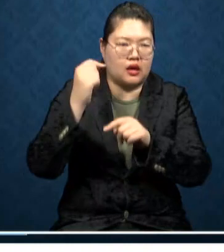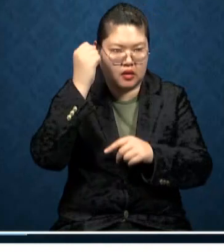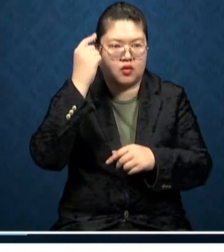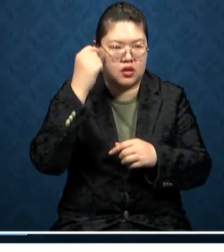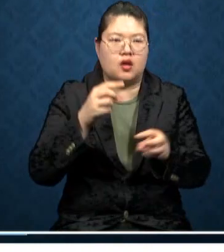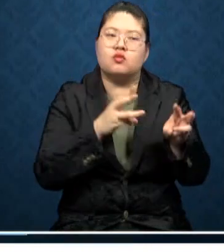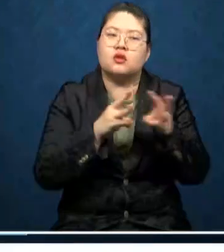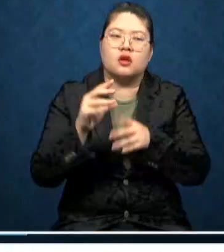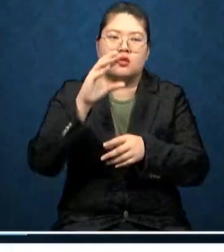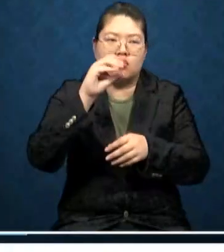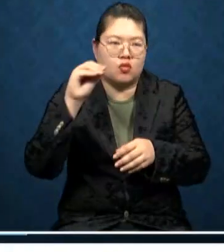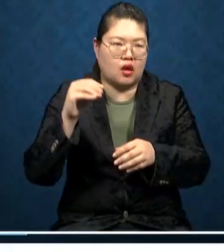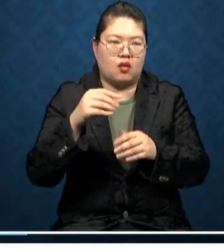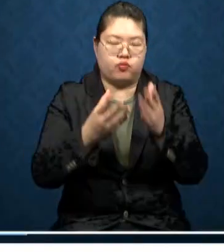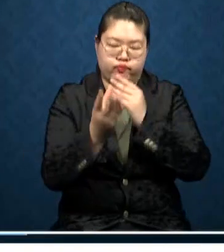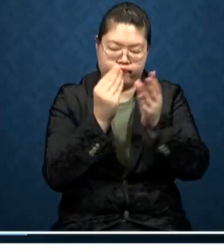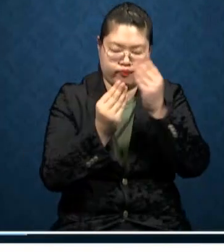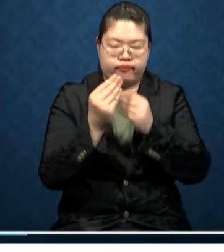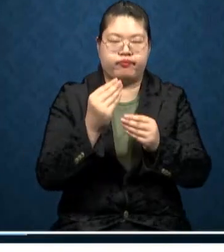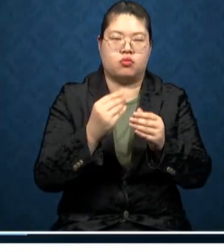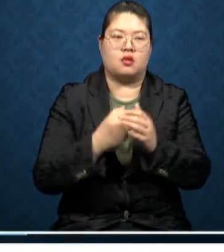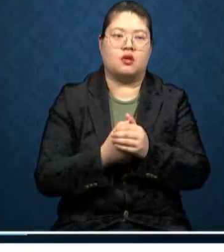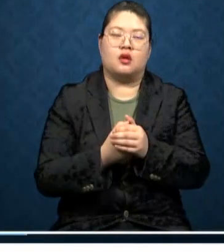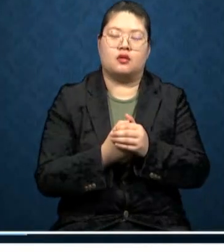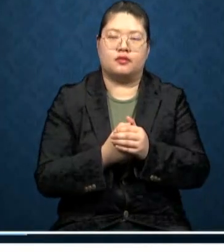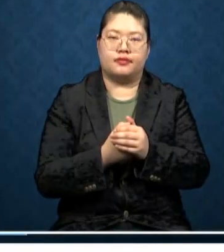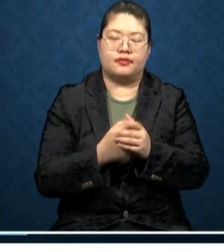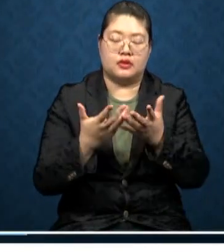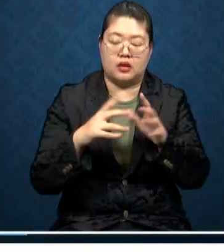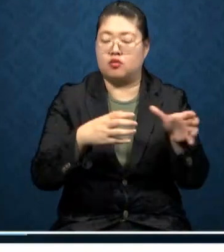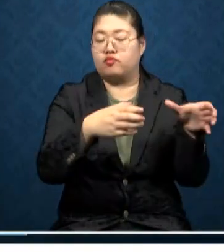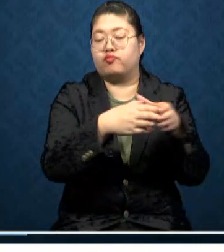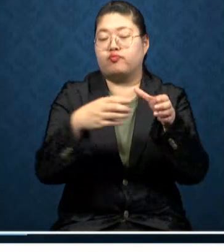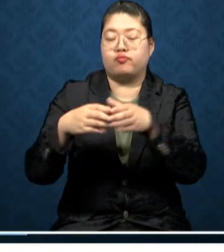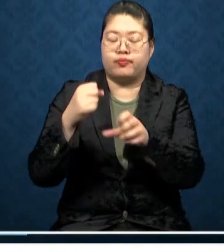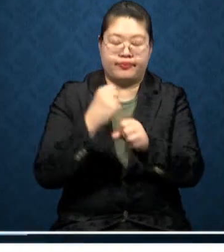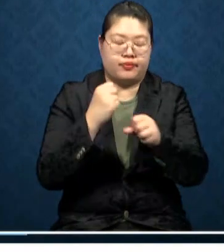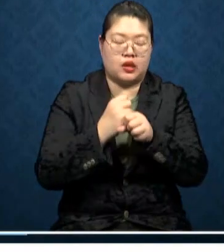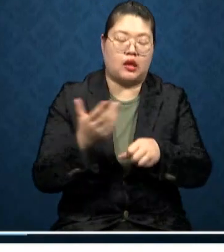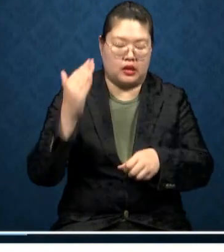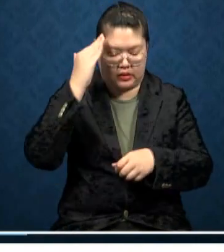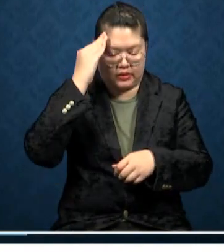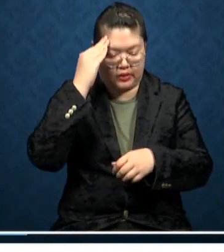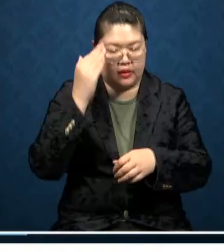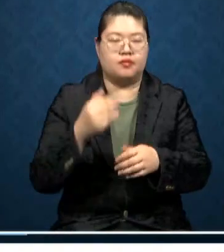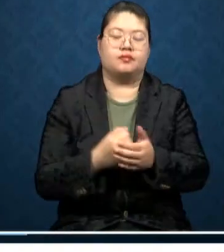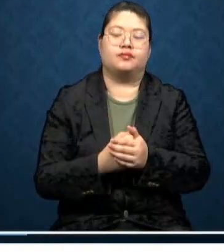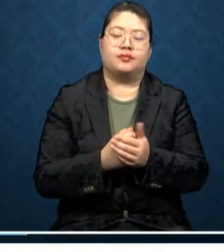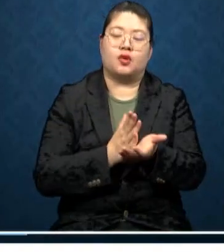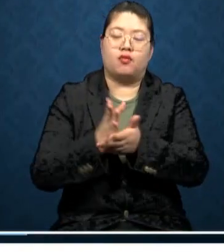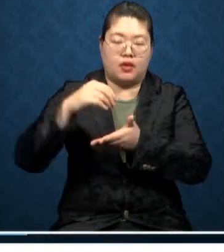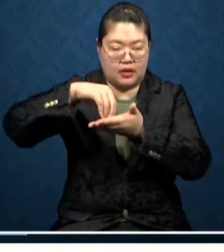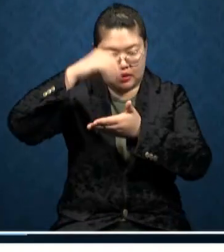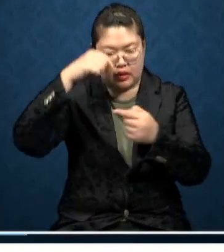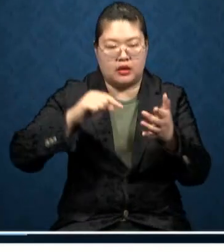STEMเป็นลำดับแรกและมีการประชาสัมพันธ์ให้ทุกหน่วยงานในกลุ่มตนได้รับทราบในภาคการศึกษาจะเริ่มที่